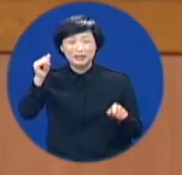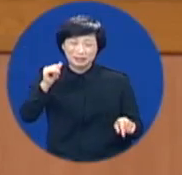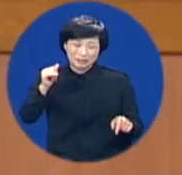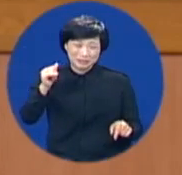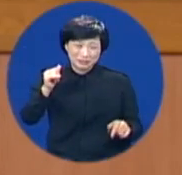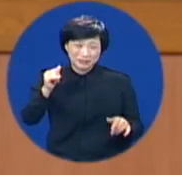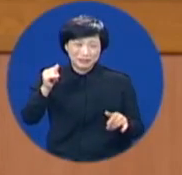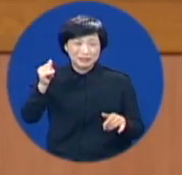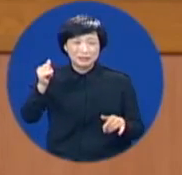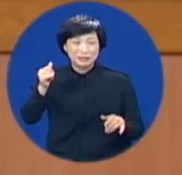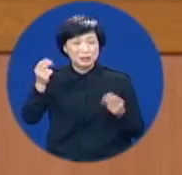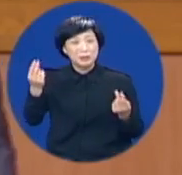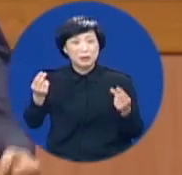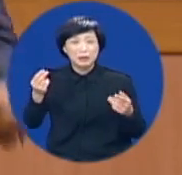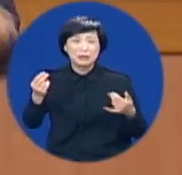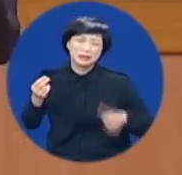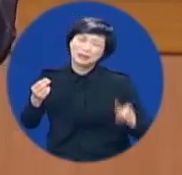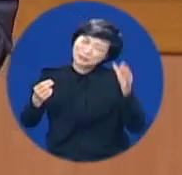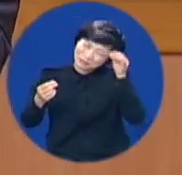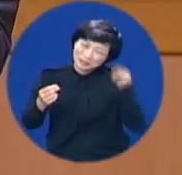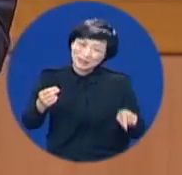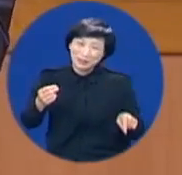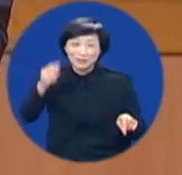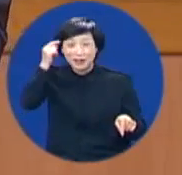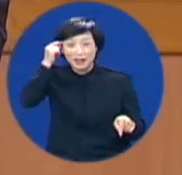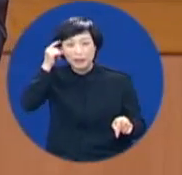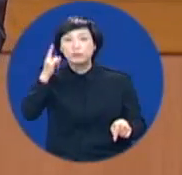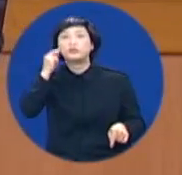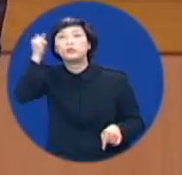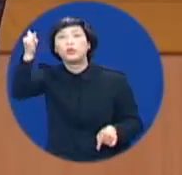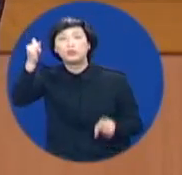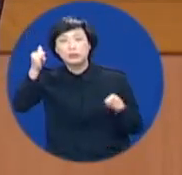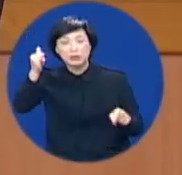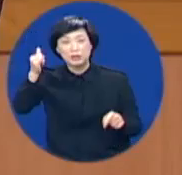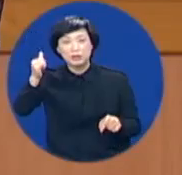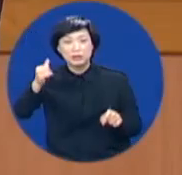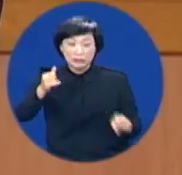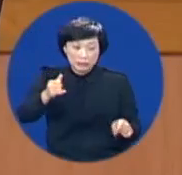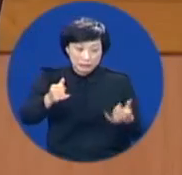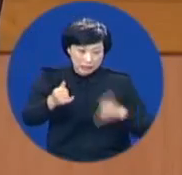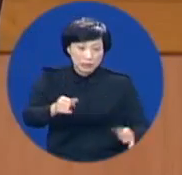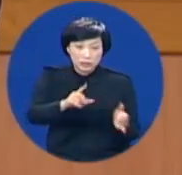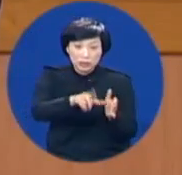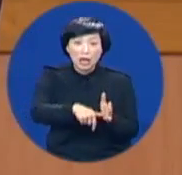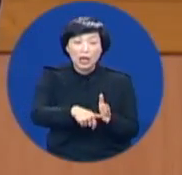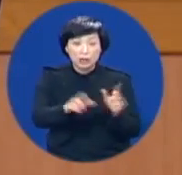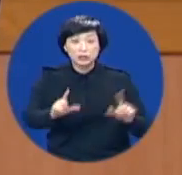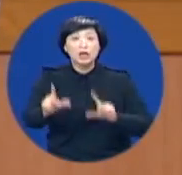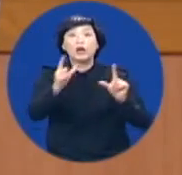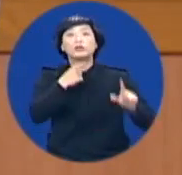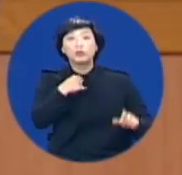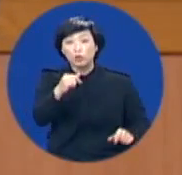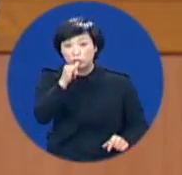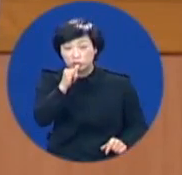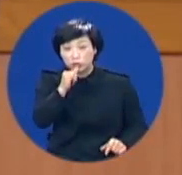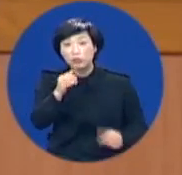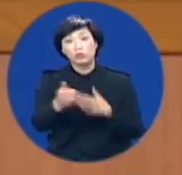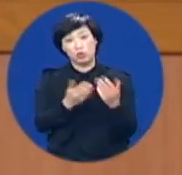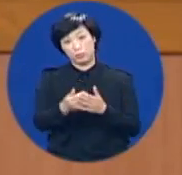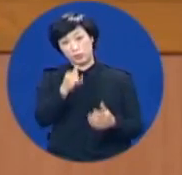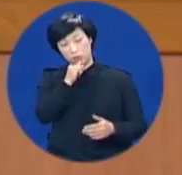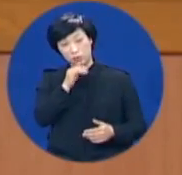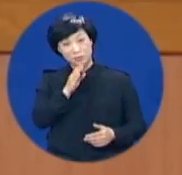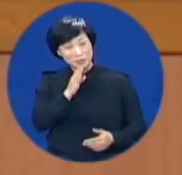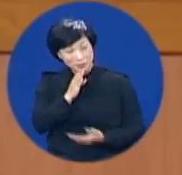거예요. 왜 그러느냐. 부모는 자기 세대를 살아본 경험자요. 자기